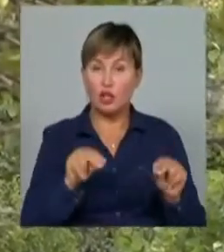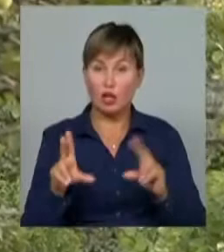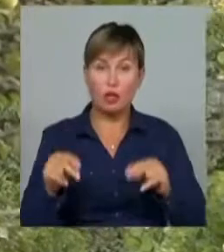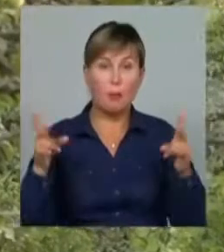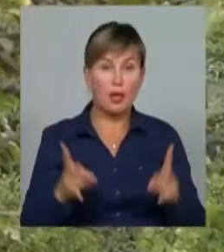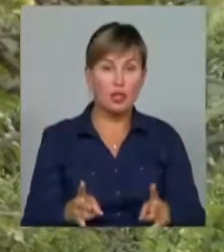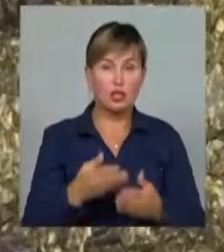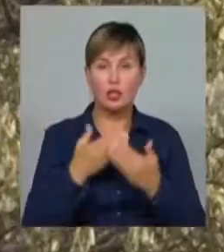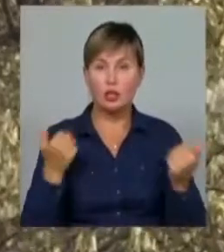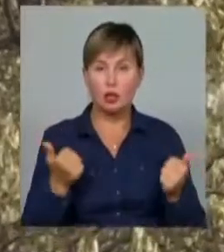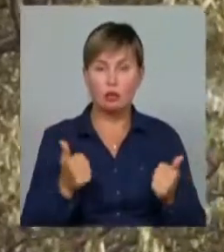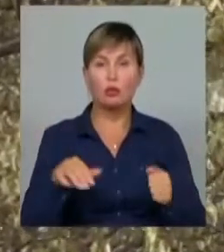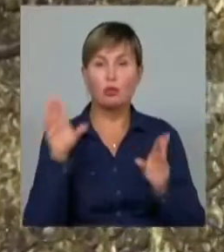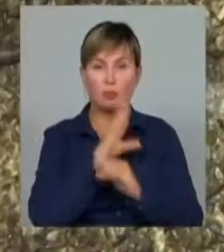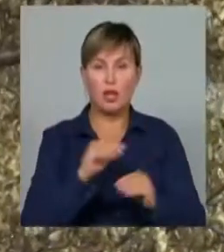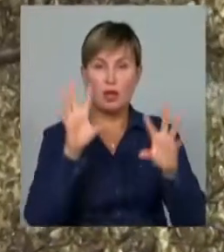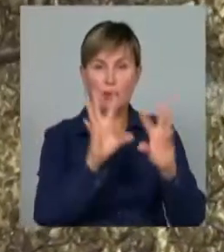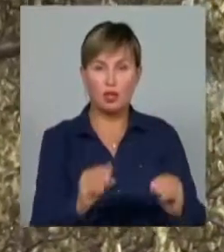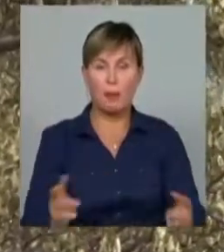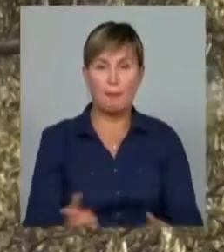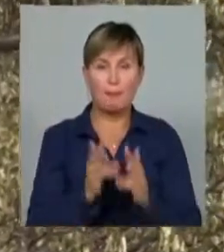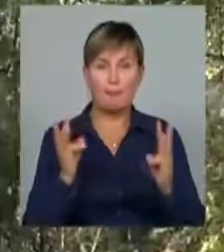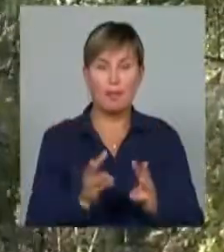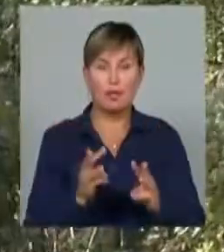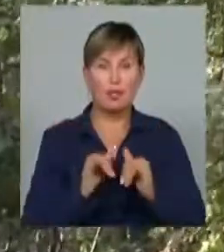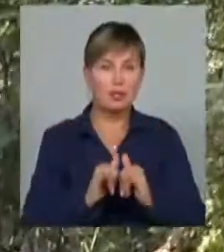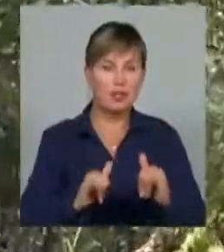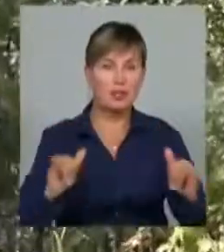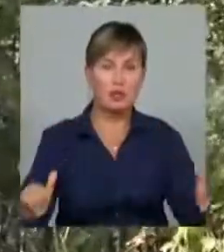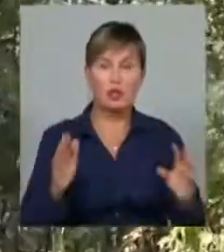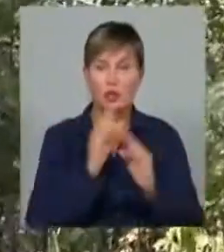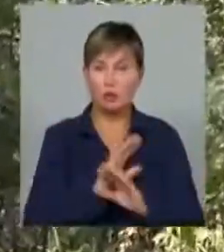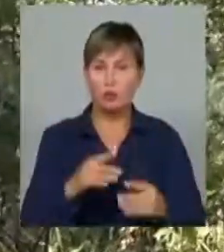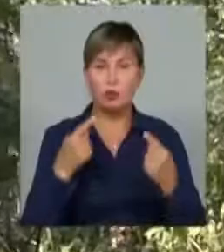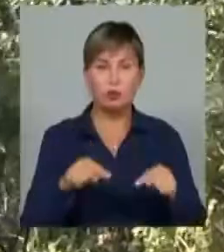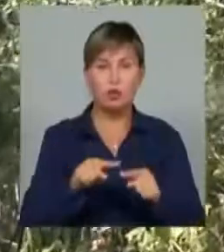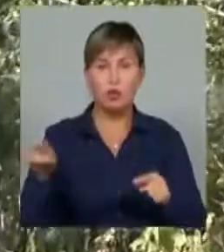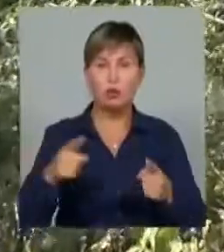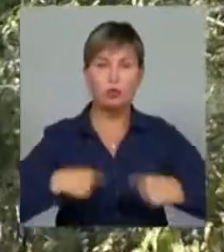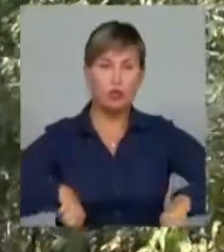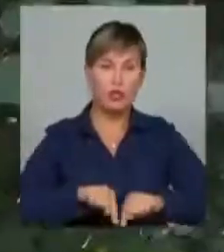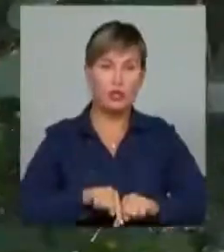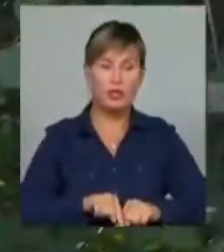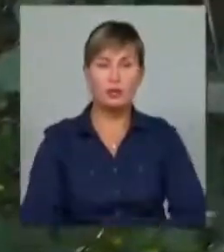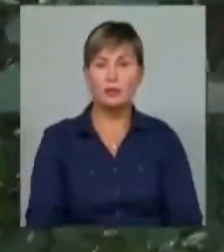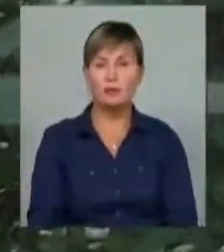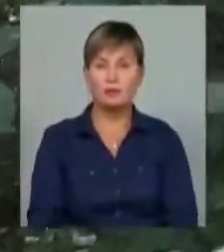нет. Огнеборцам удалось локализовать пожар, не дав огню распространиться на другие участки склона.